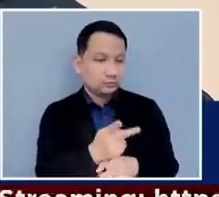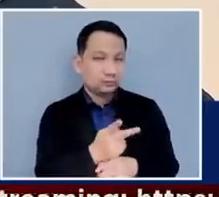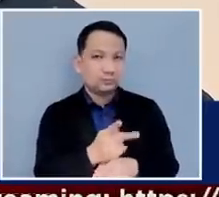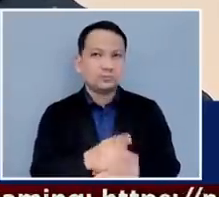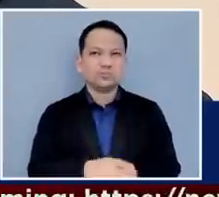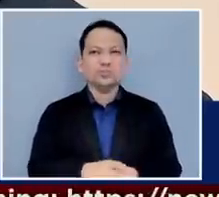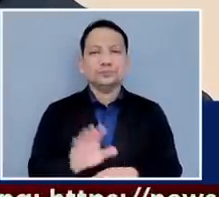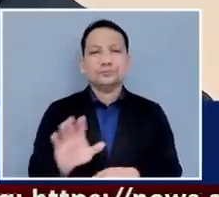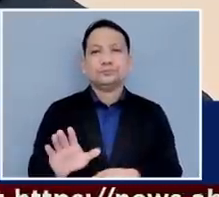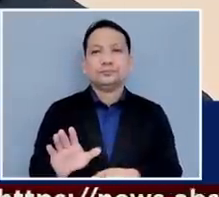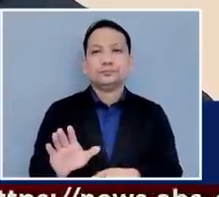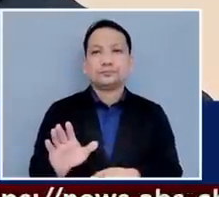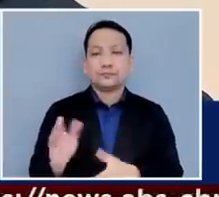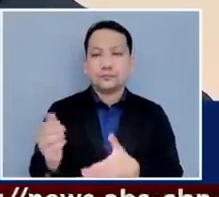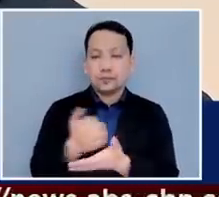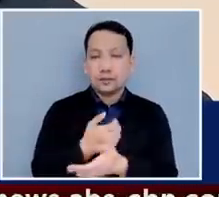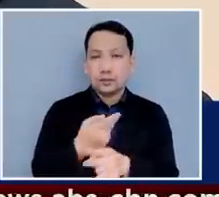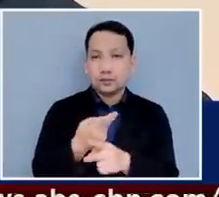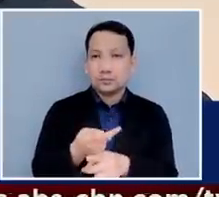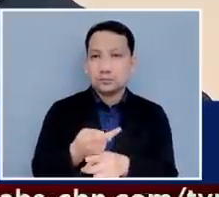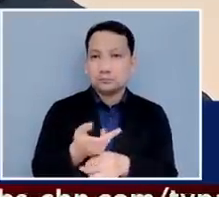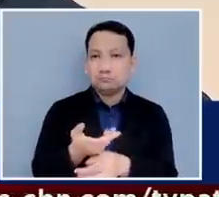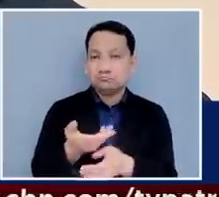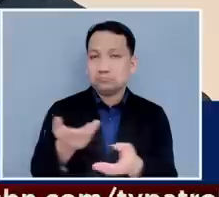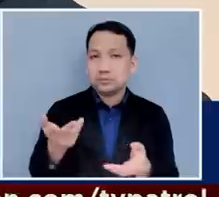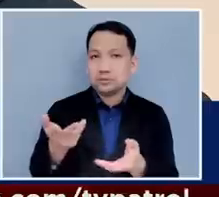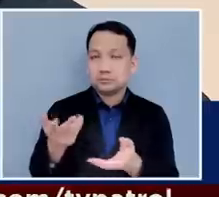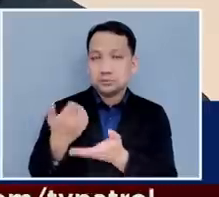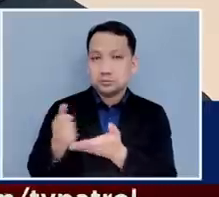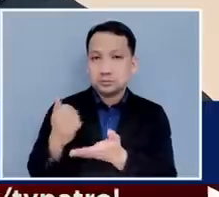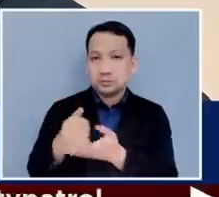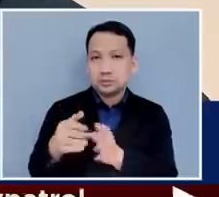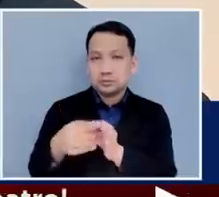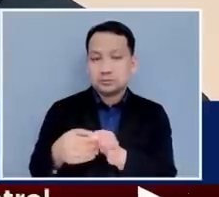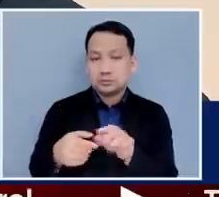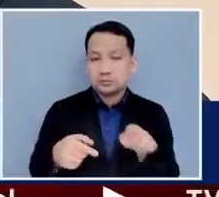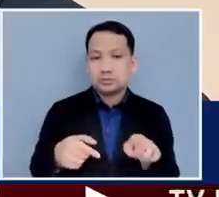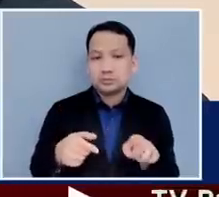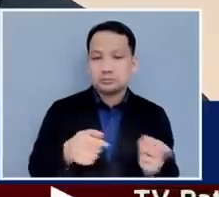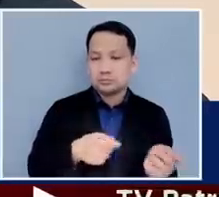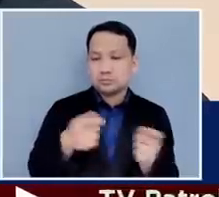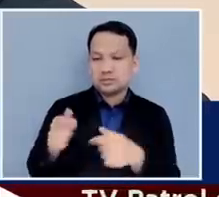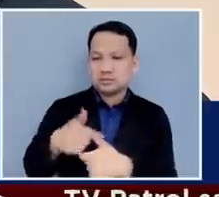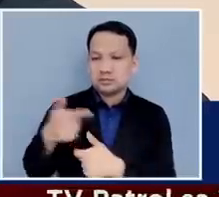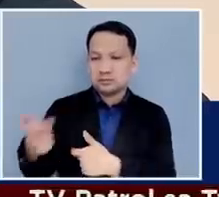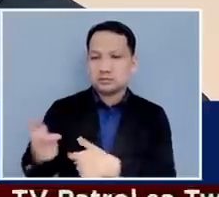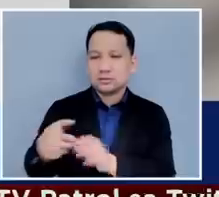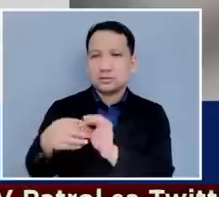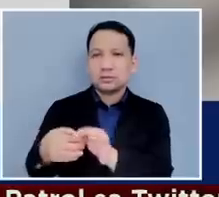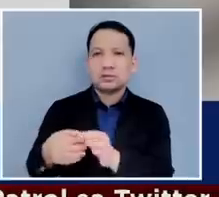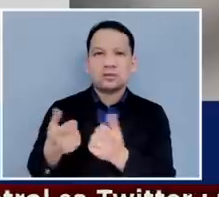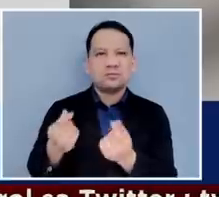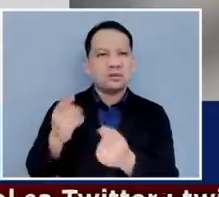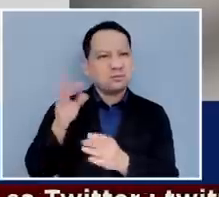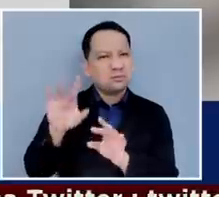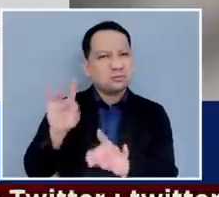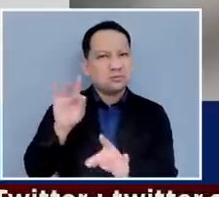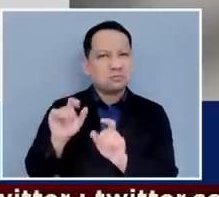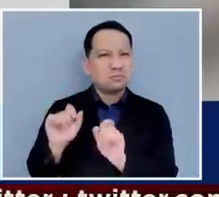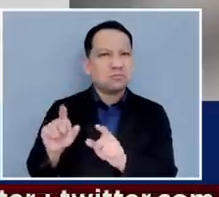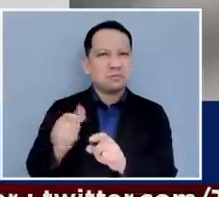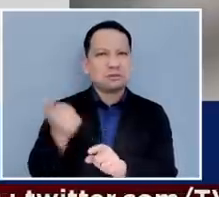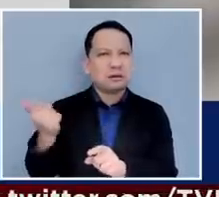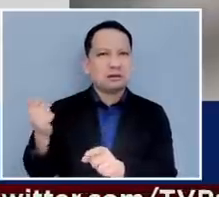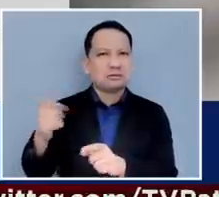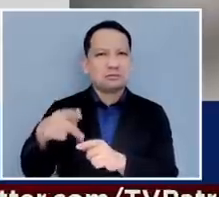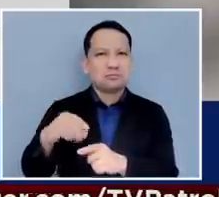para mabawi yung ginastos nila sa iyo, yun yung parang sigurong kanilang option. Batay sa datos